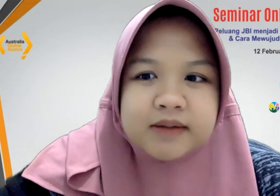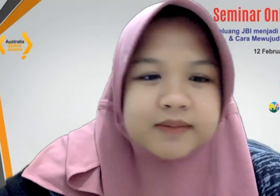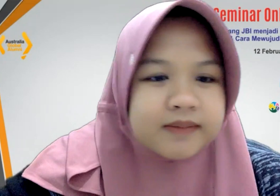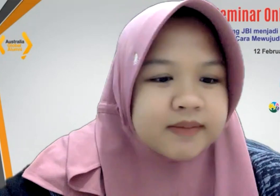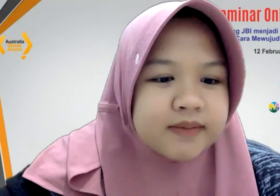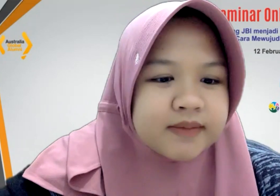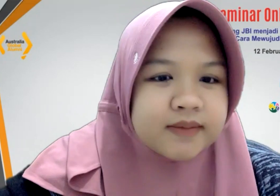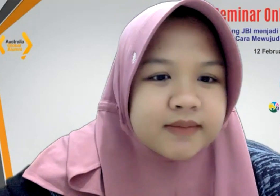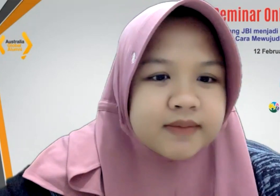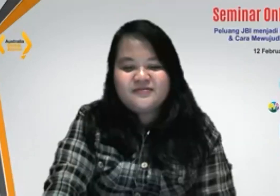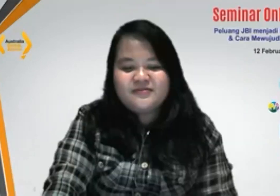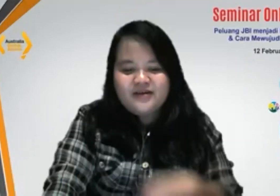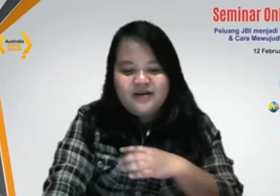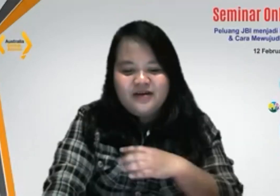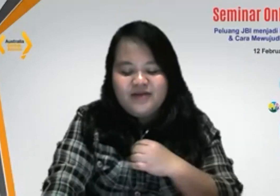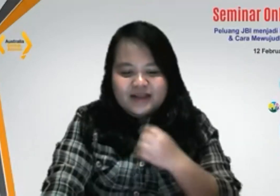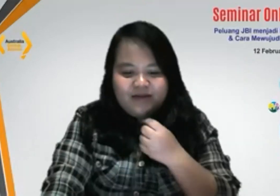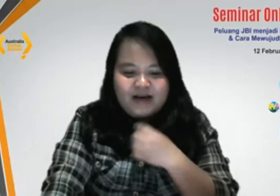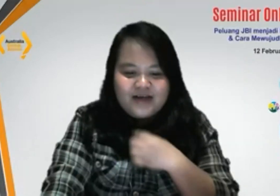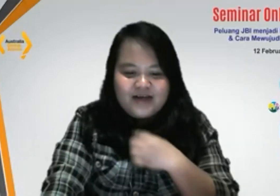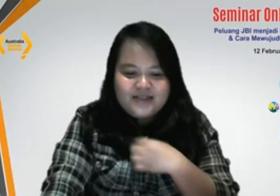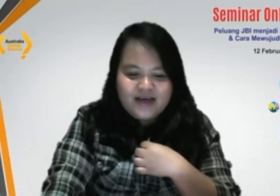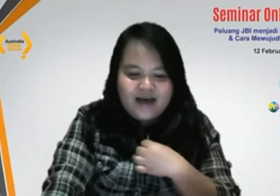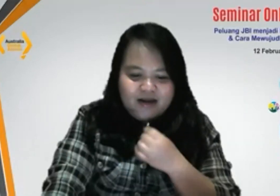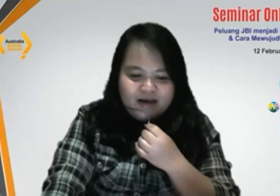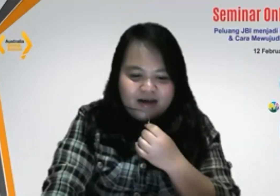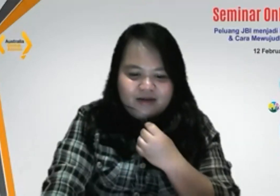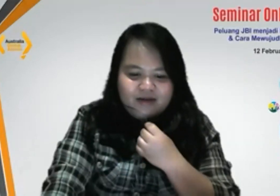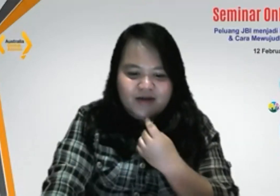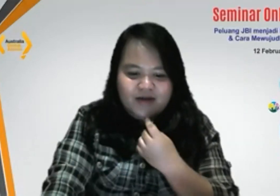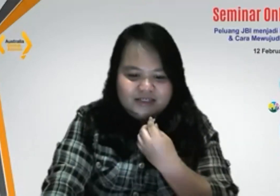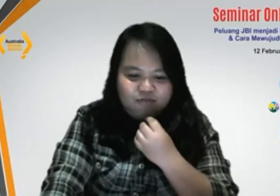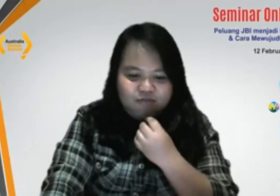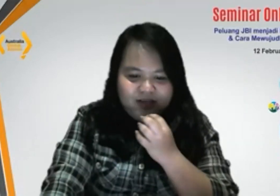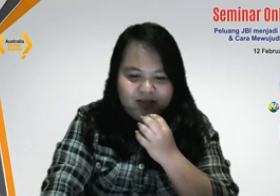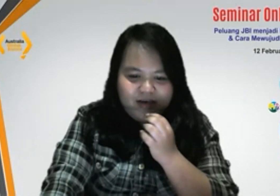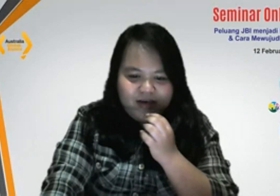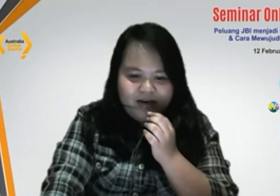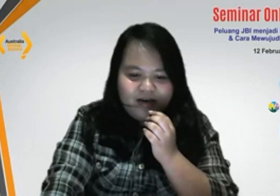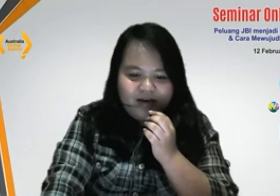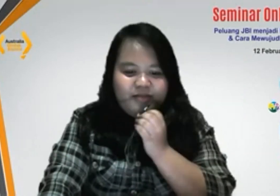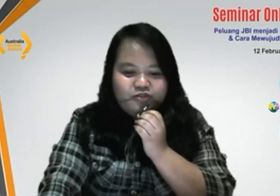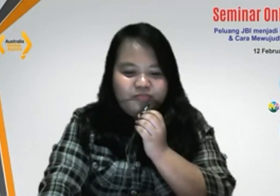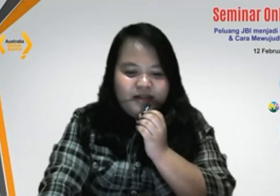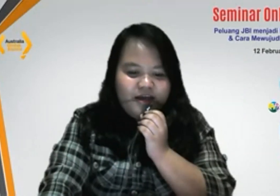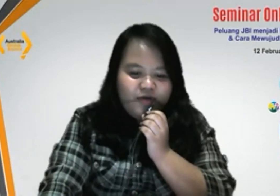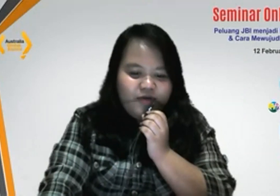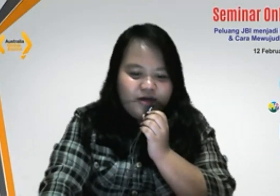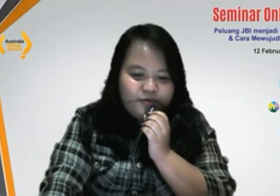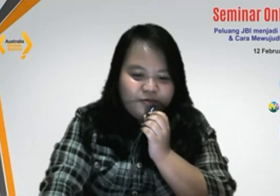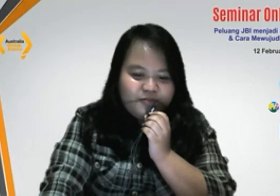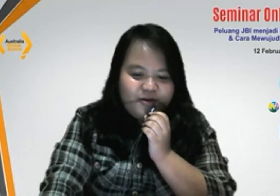Nimas Hai terima kasih Kak meja Terimakasih semuanya sampai jumpa di lain waktu semoga